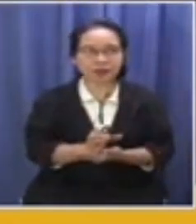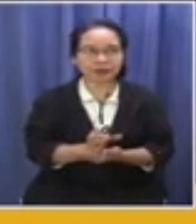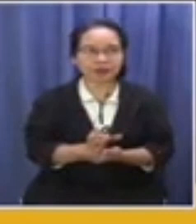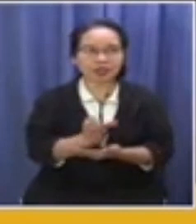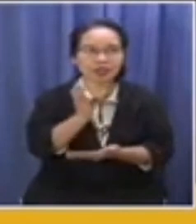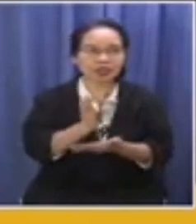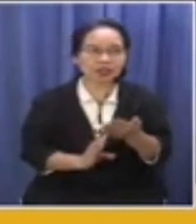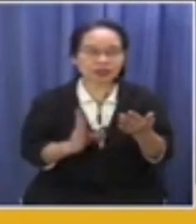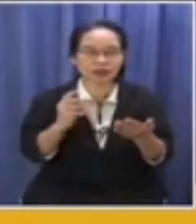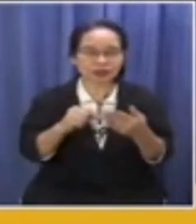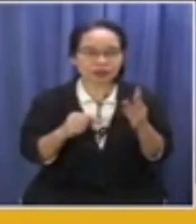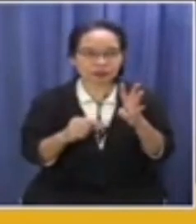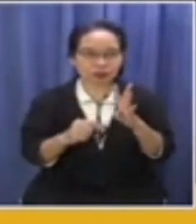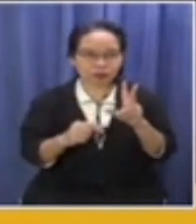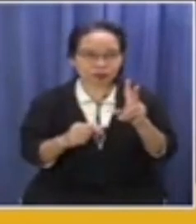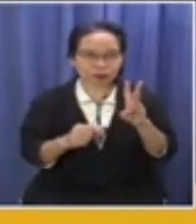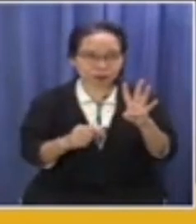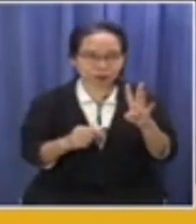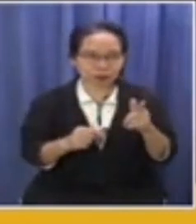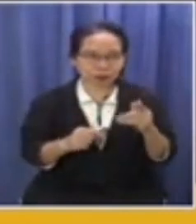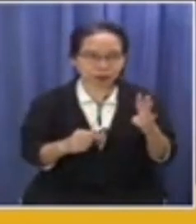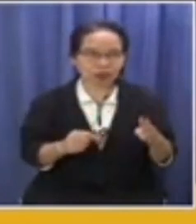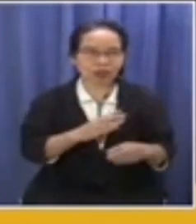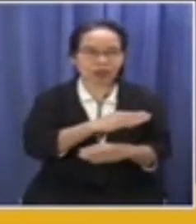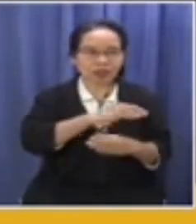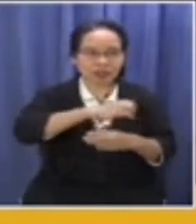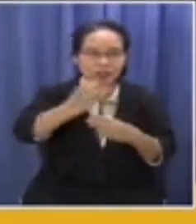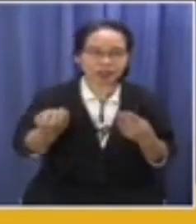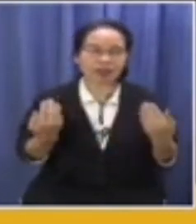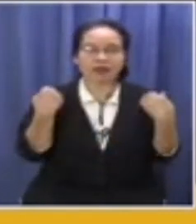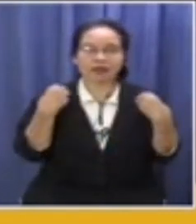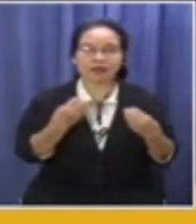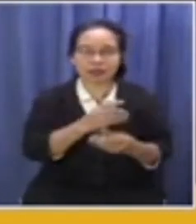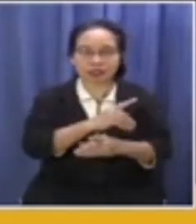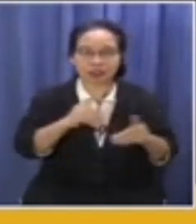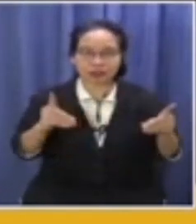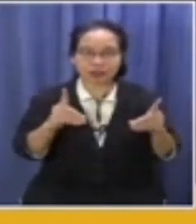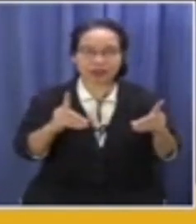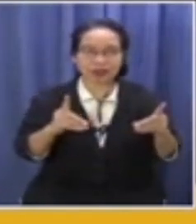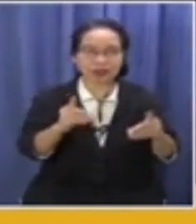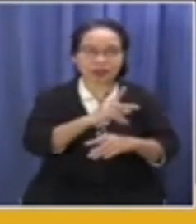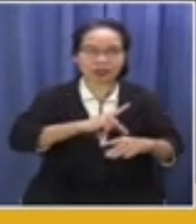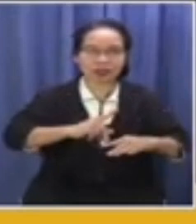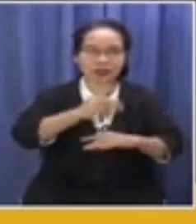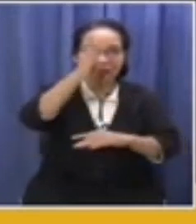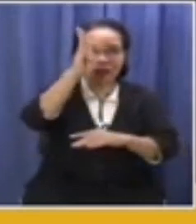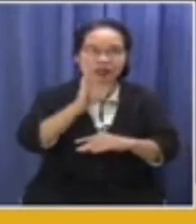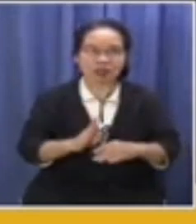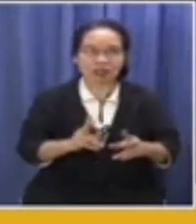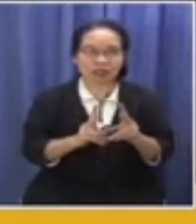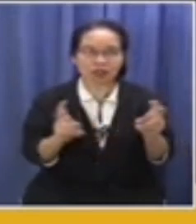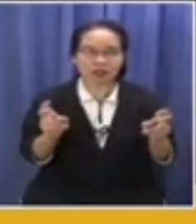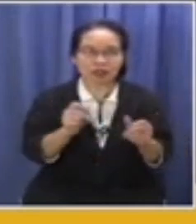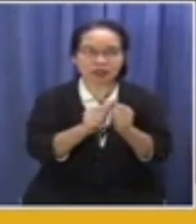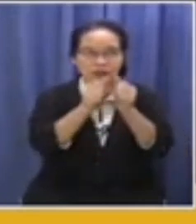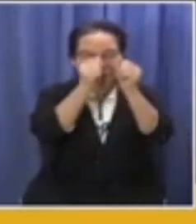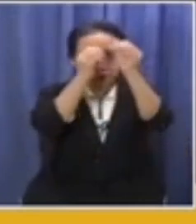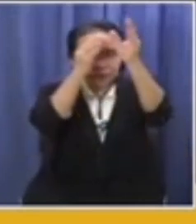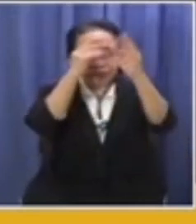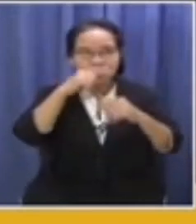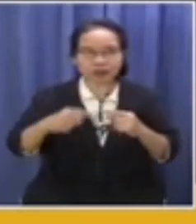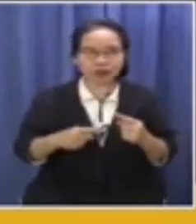wakas pag ka ibibigay na niya ang kaharian sa Diyos sa makatuwid bagay sa